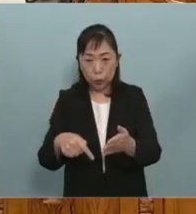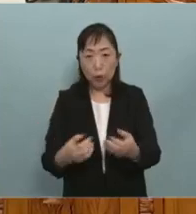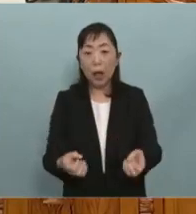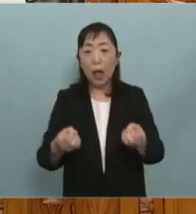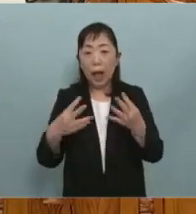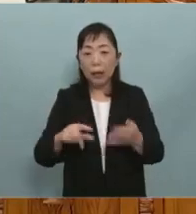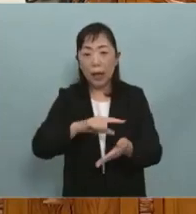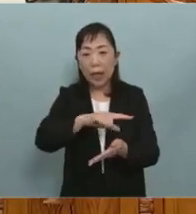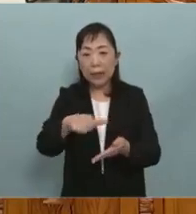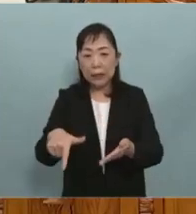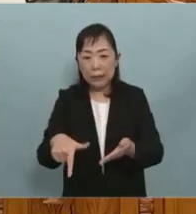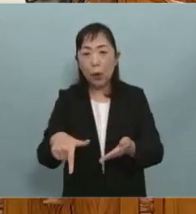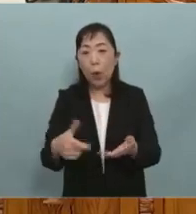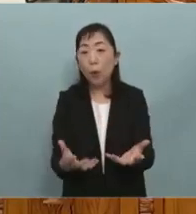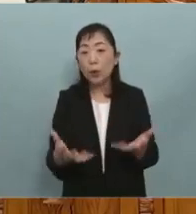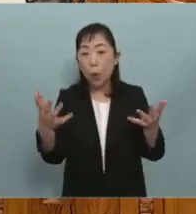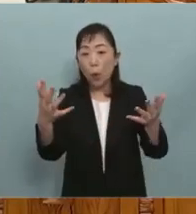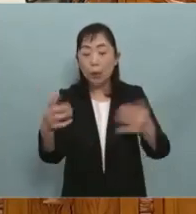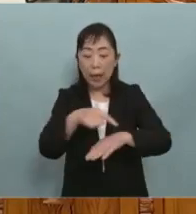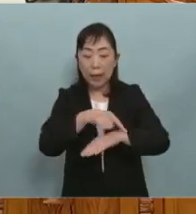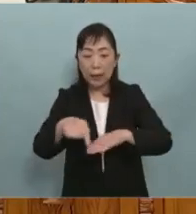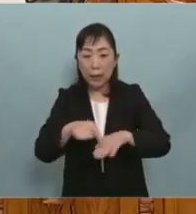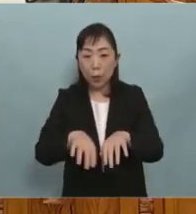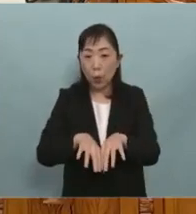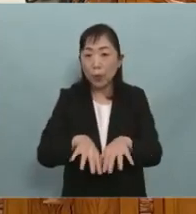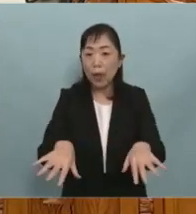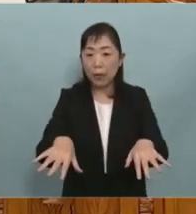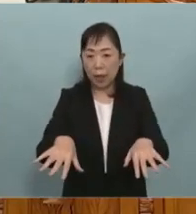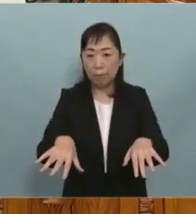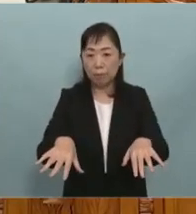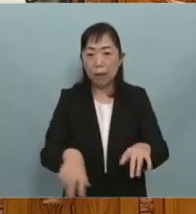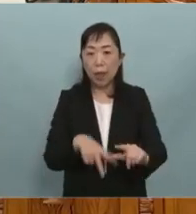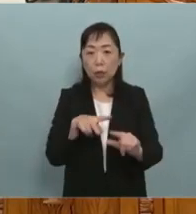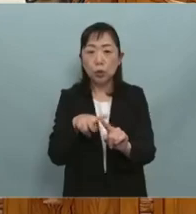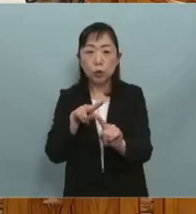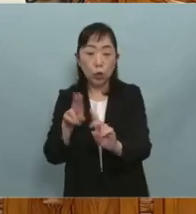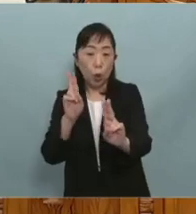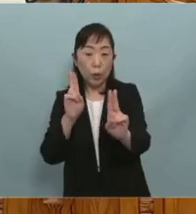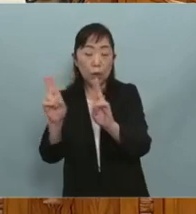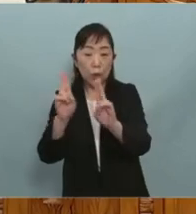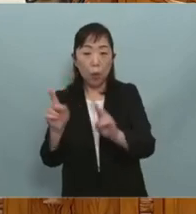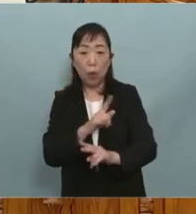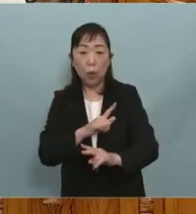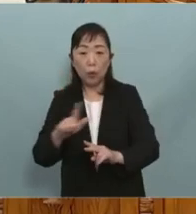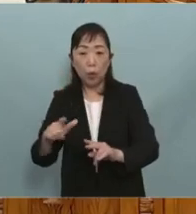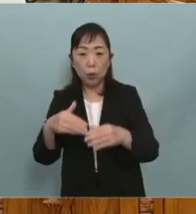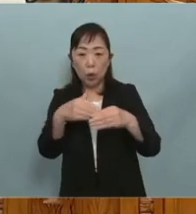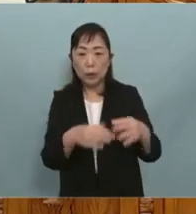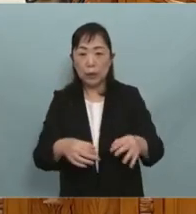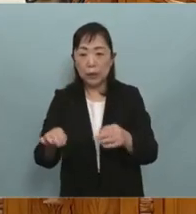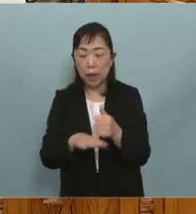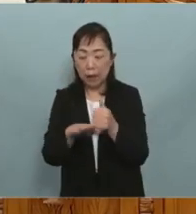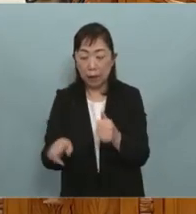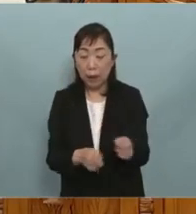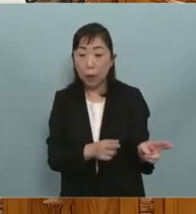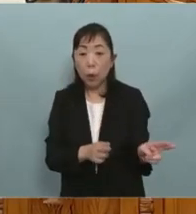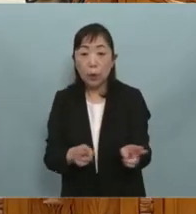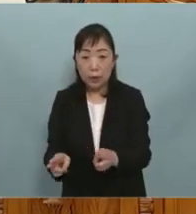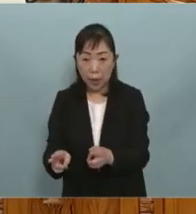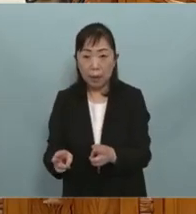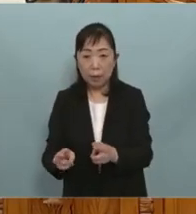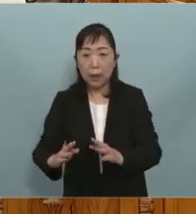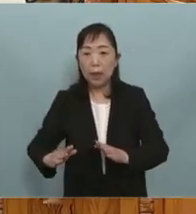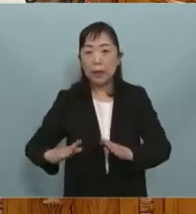創生政策の展開中中堅中小企業の賃上げ環境整備